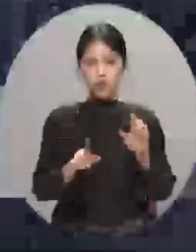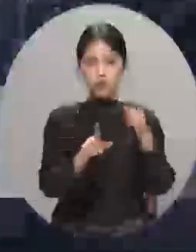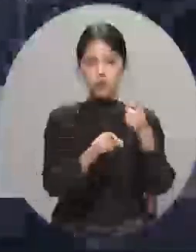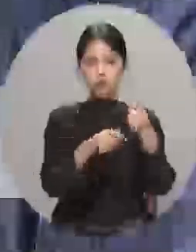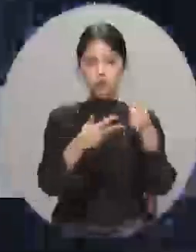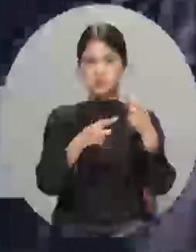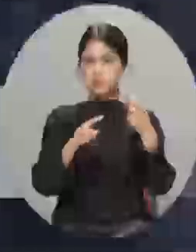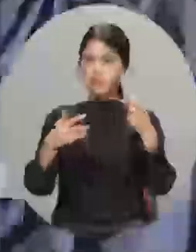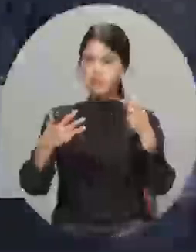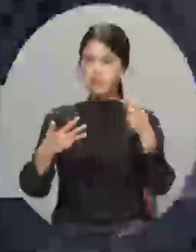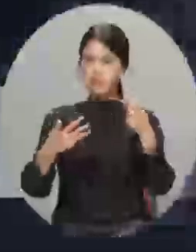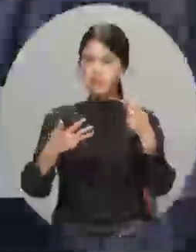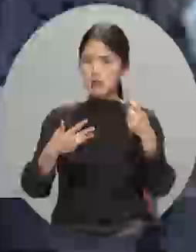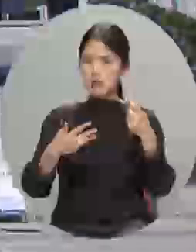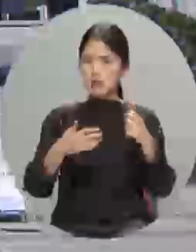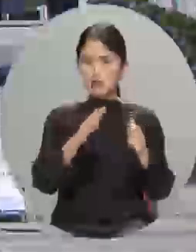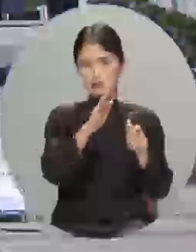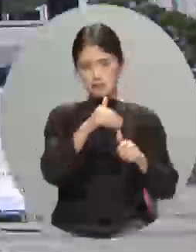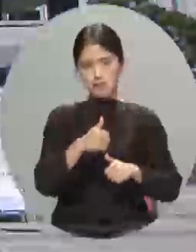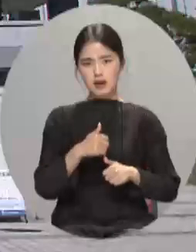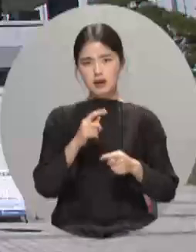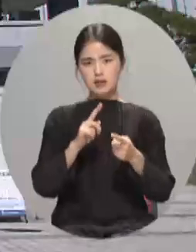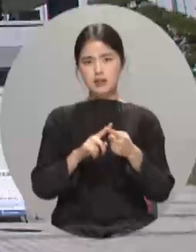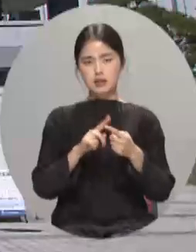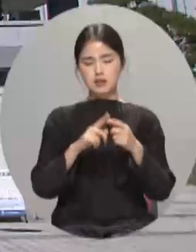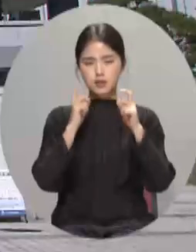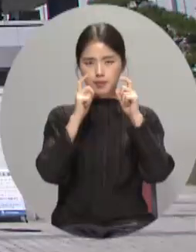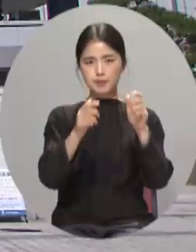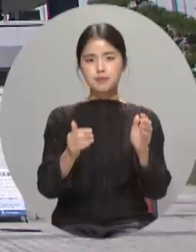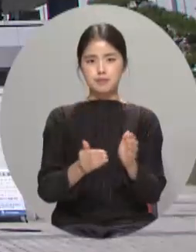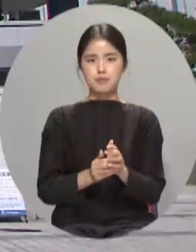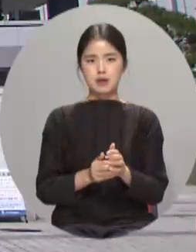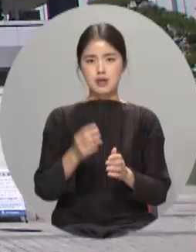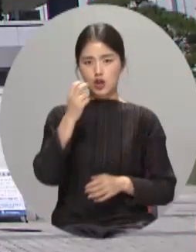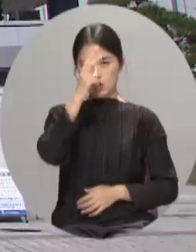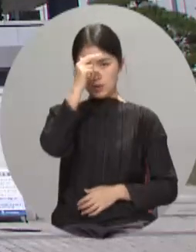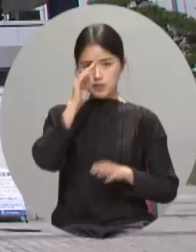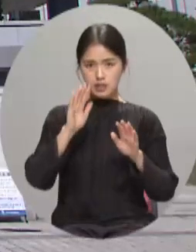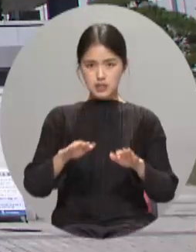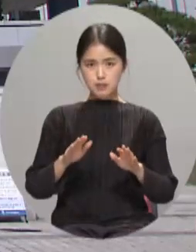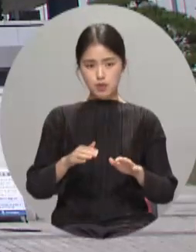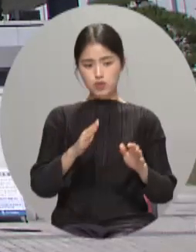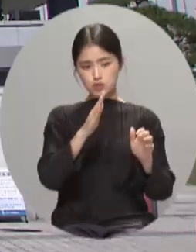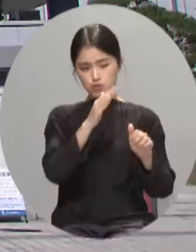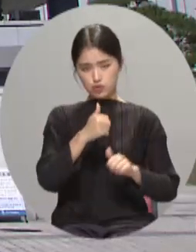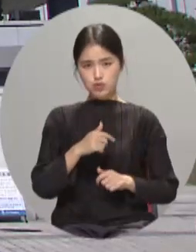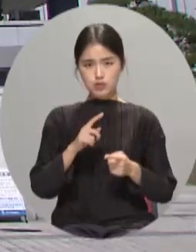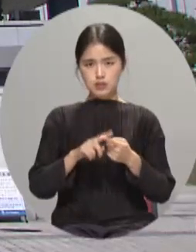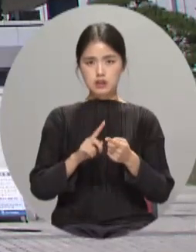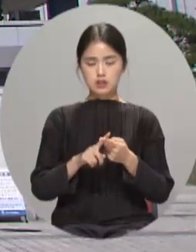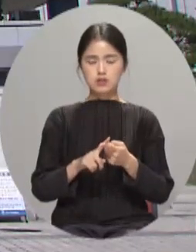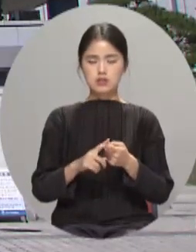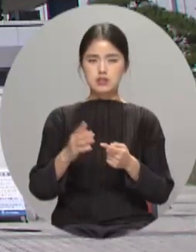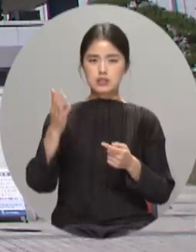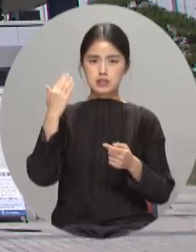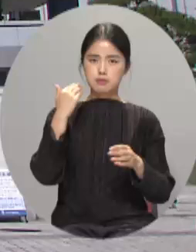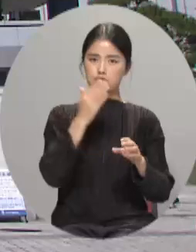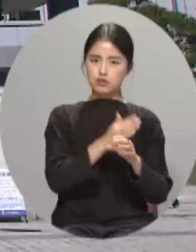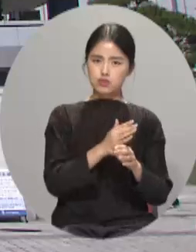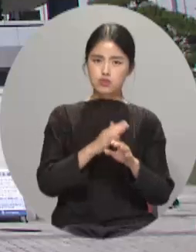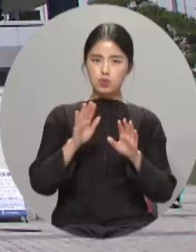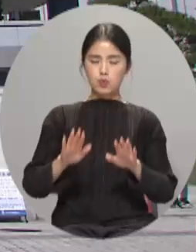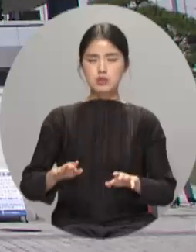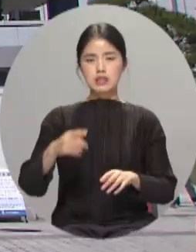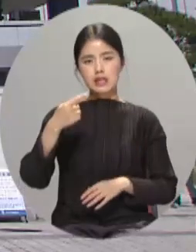참고인 주사 출석을 통보했다고 오늘 밝혔습니다 검찰의 이번 출석 통보는 지난달 중순과 지난 1일에 이어 세